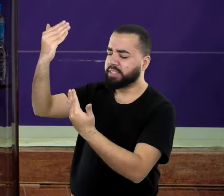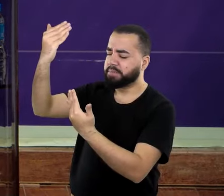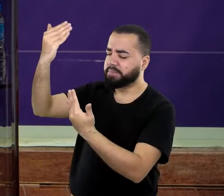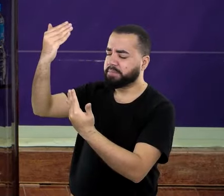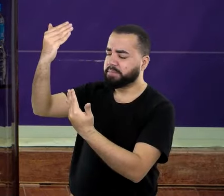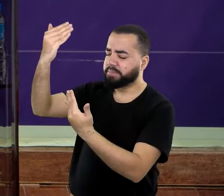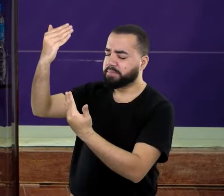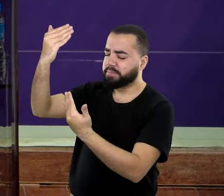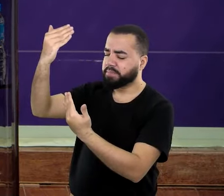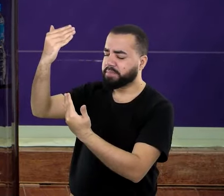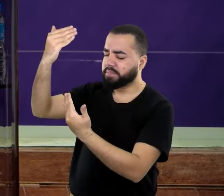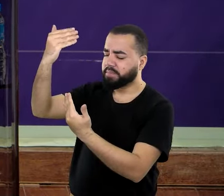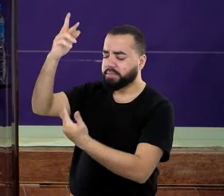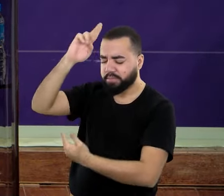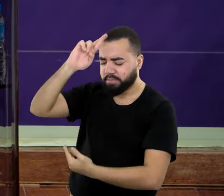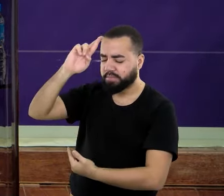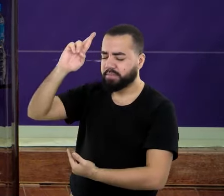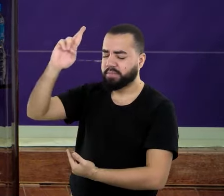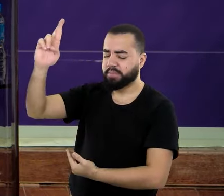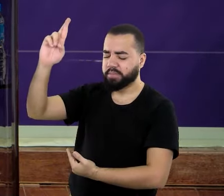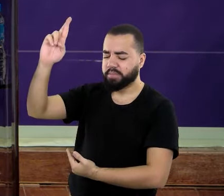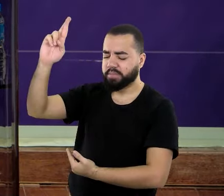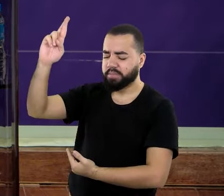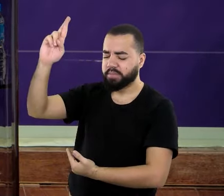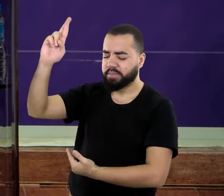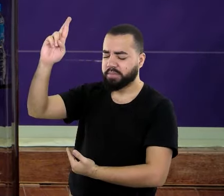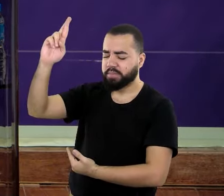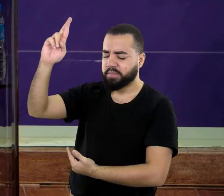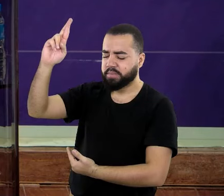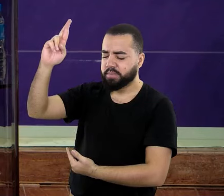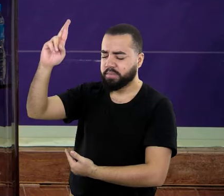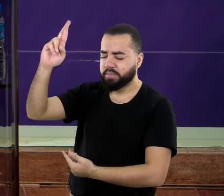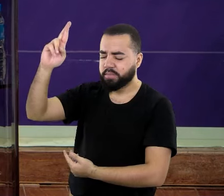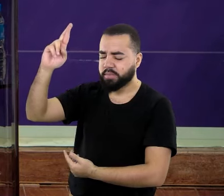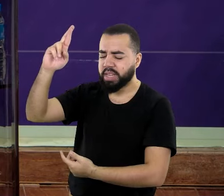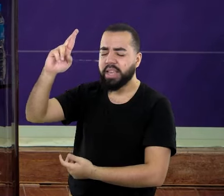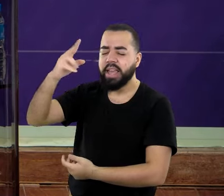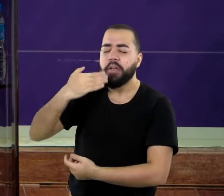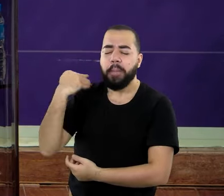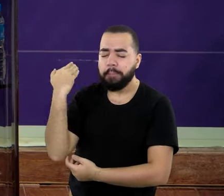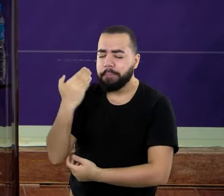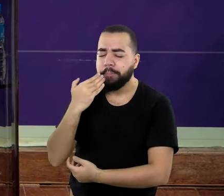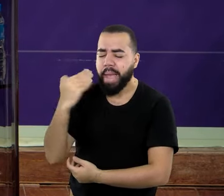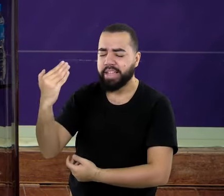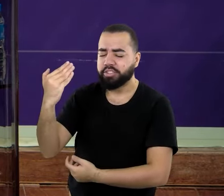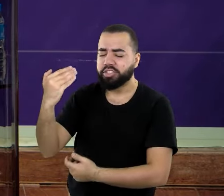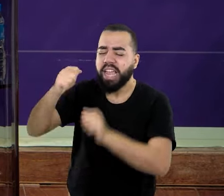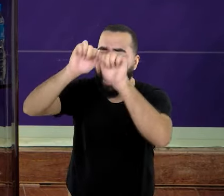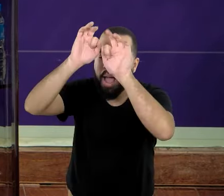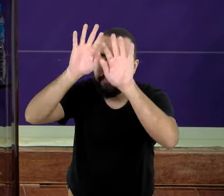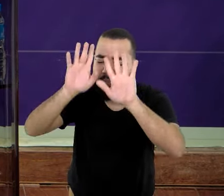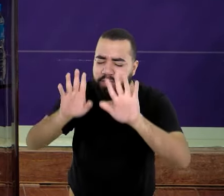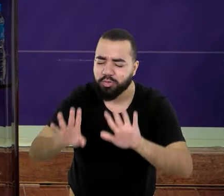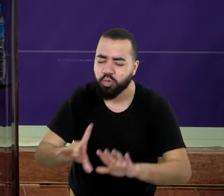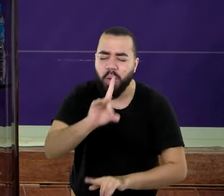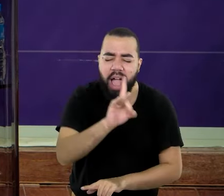사랑하는 우리 모든 성도들 복을 주시기 원합니다. Deus abençoe cada uma das pessoas que